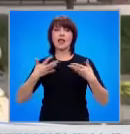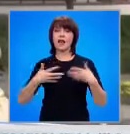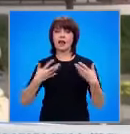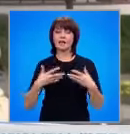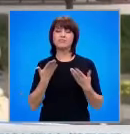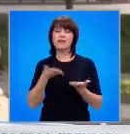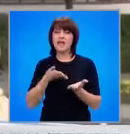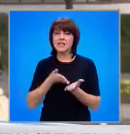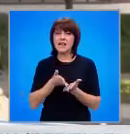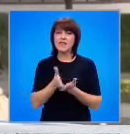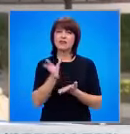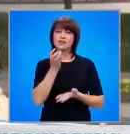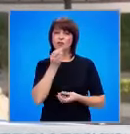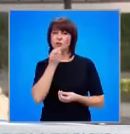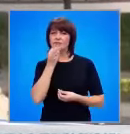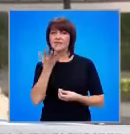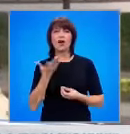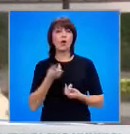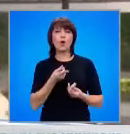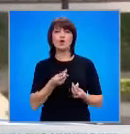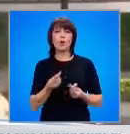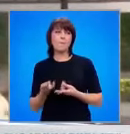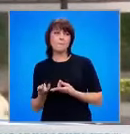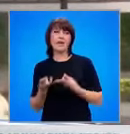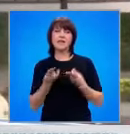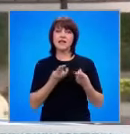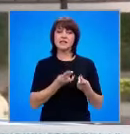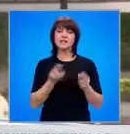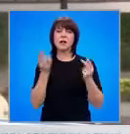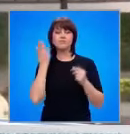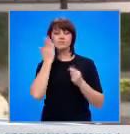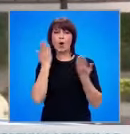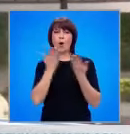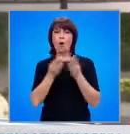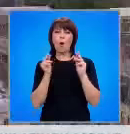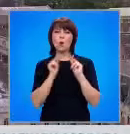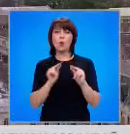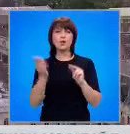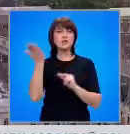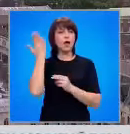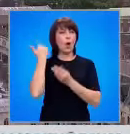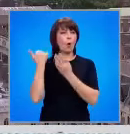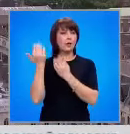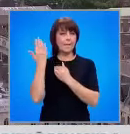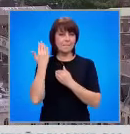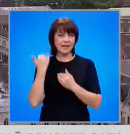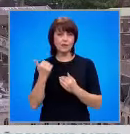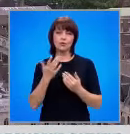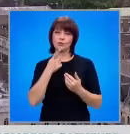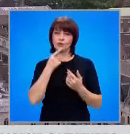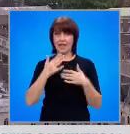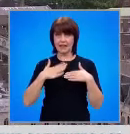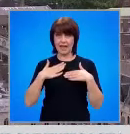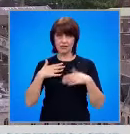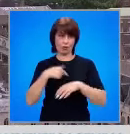начин, по който тя пренасеше уроците от миналото към предизвикателствата на нашето